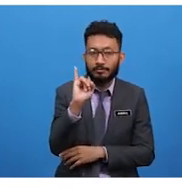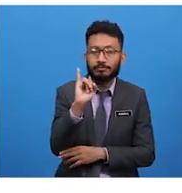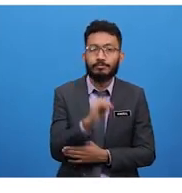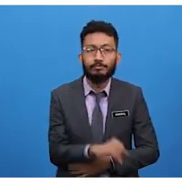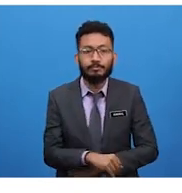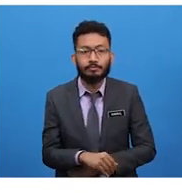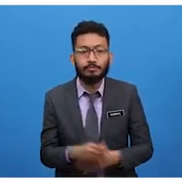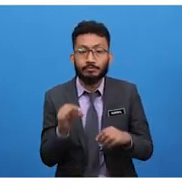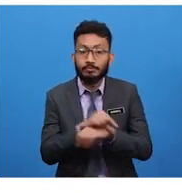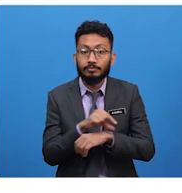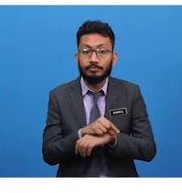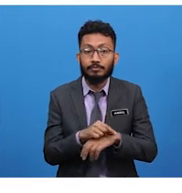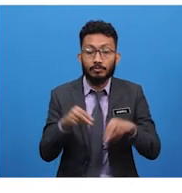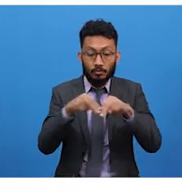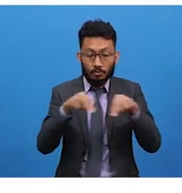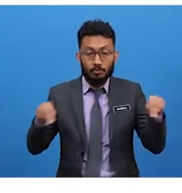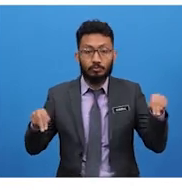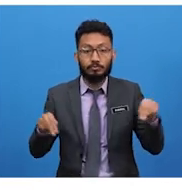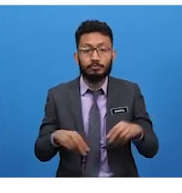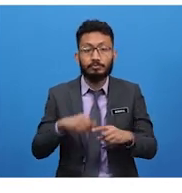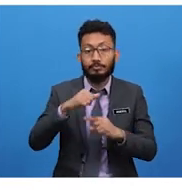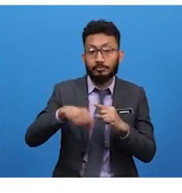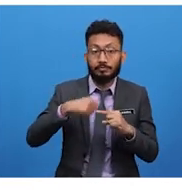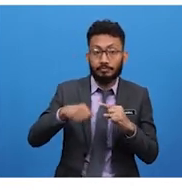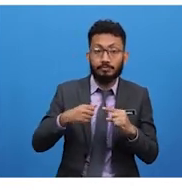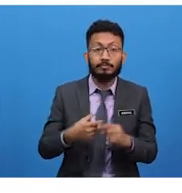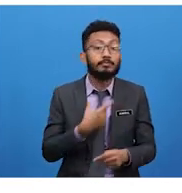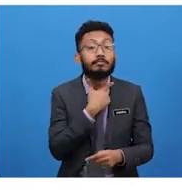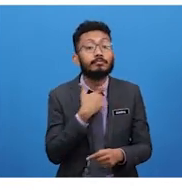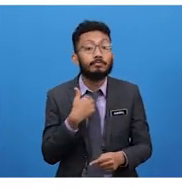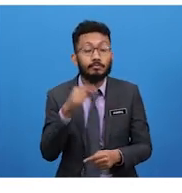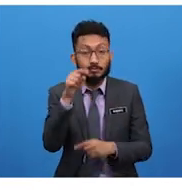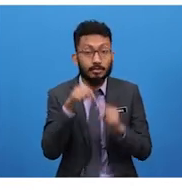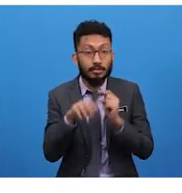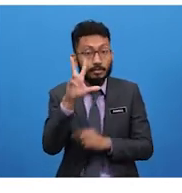formula ukuran keliling leher bahagi 6.